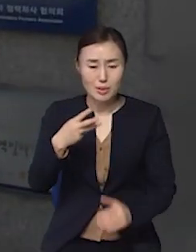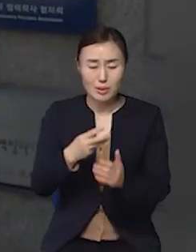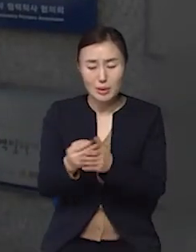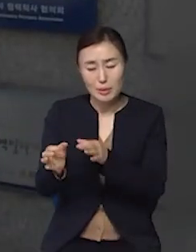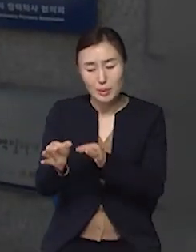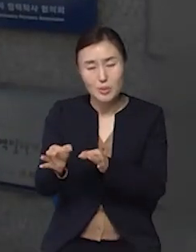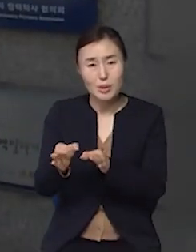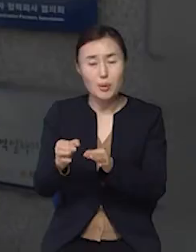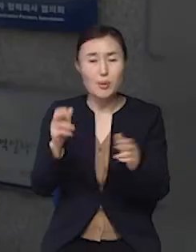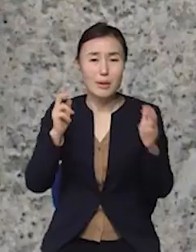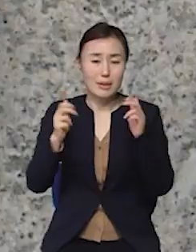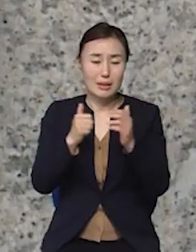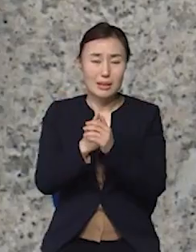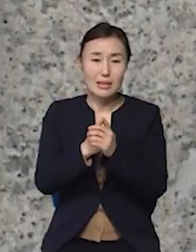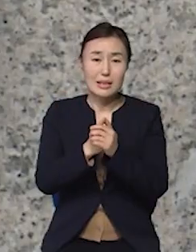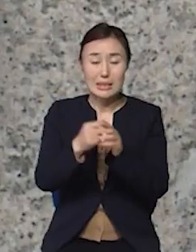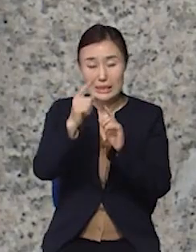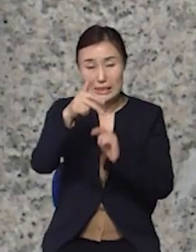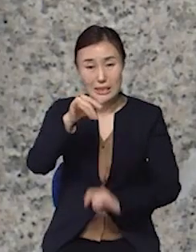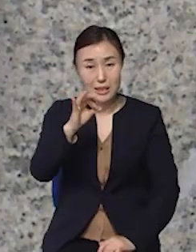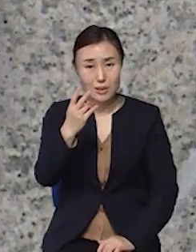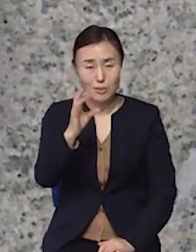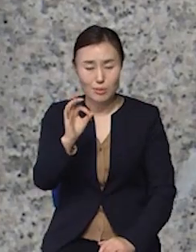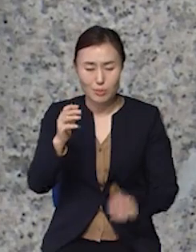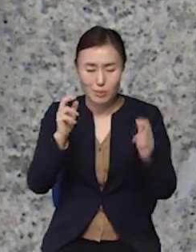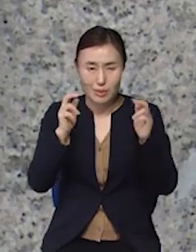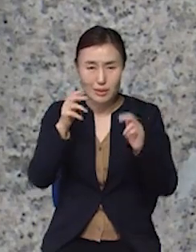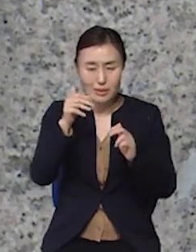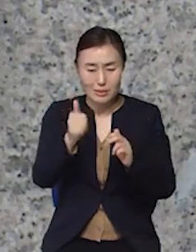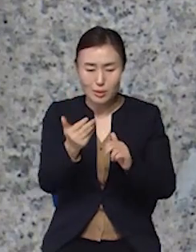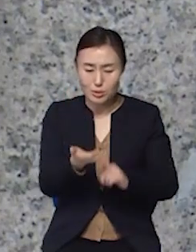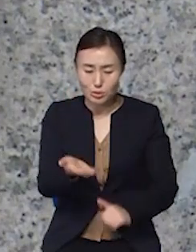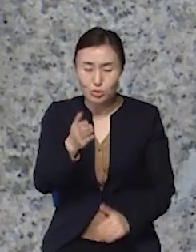협력회사로 이재용 삼성전자 회장이 지난달 말 승진한 이후